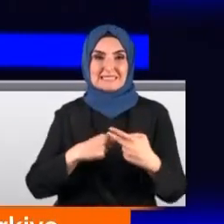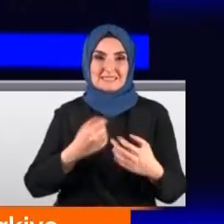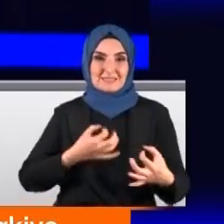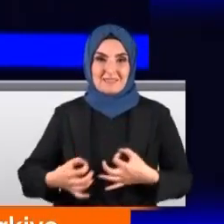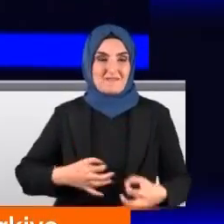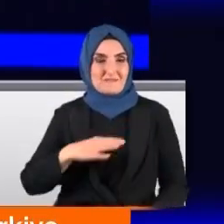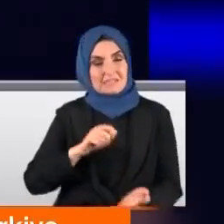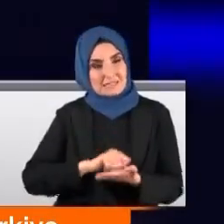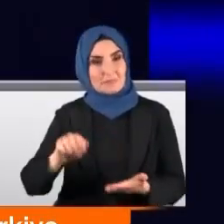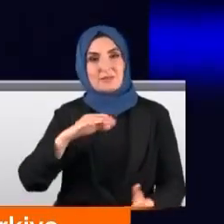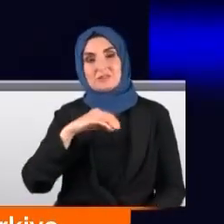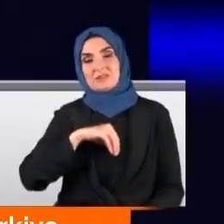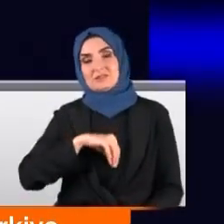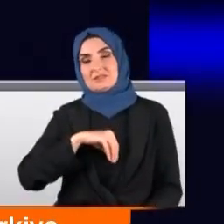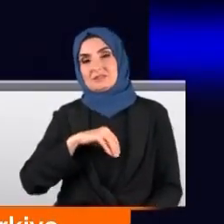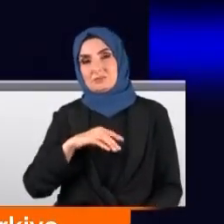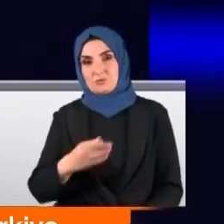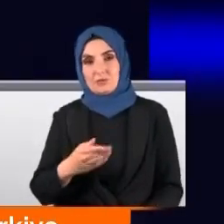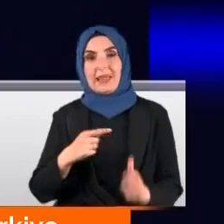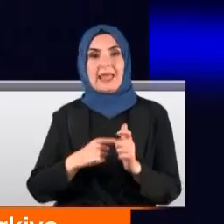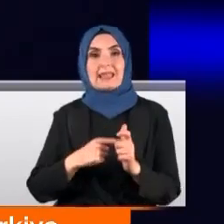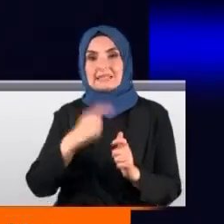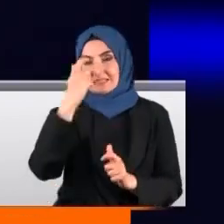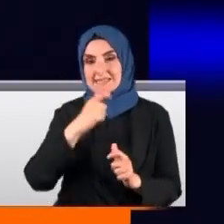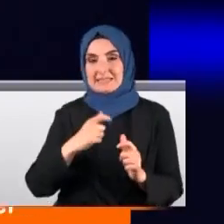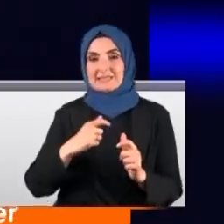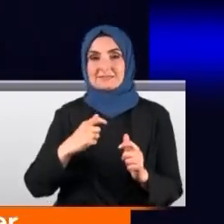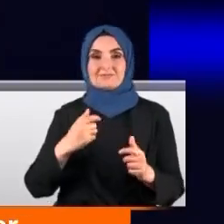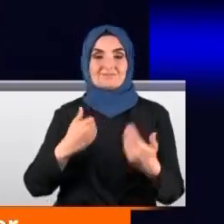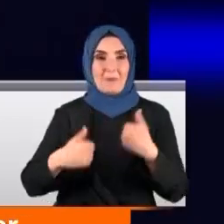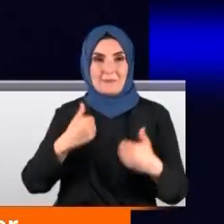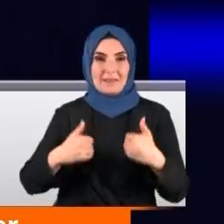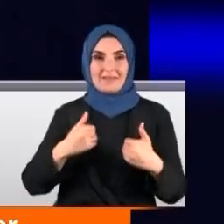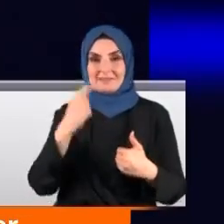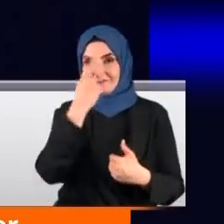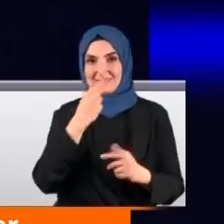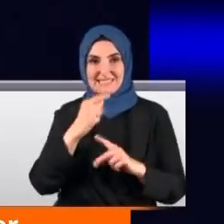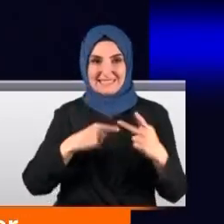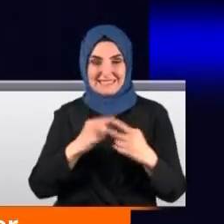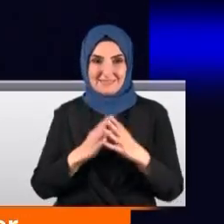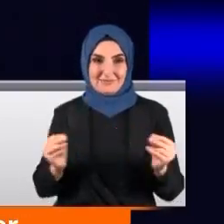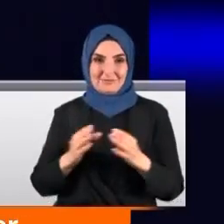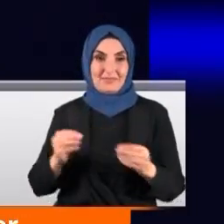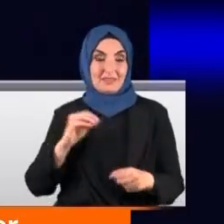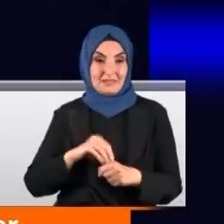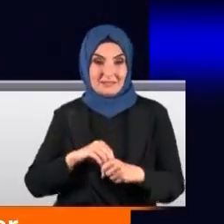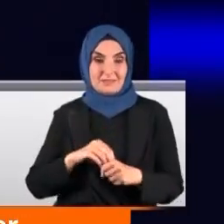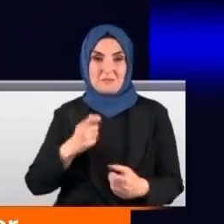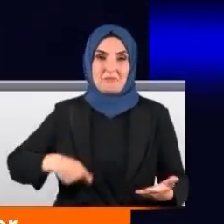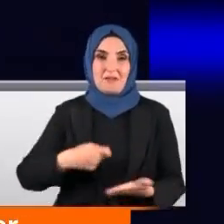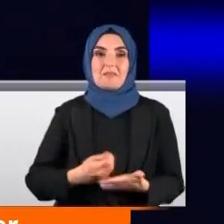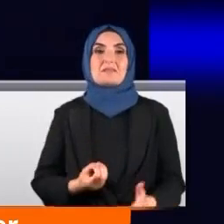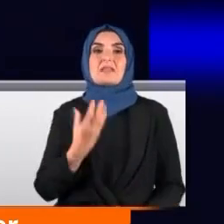Peçete alabilir miyim ben? Estetik operasyonları çok pahalı olduğu için belli bir miktarın üzerinde biz karşılayamıyoruz. Annem bu yarışmaya katılmadan önce bir